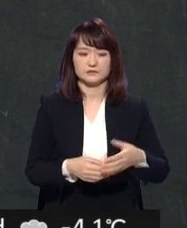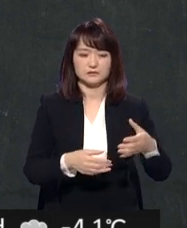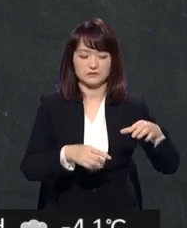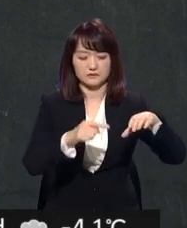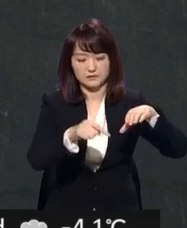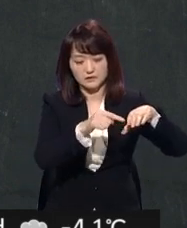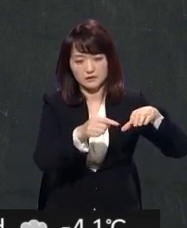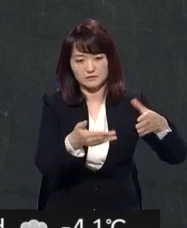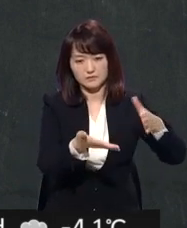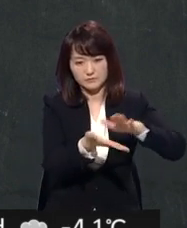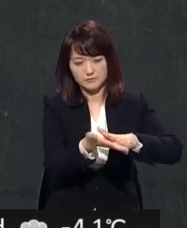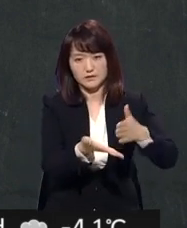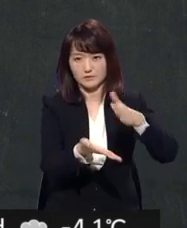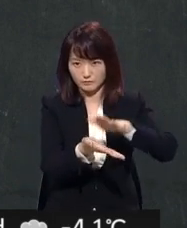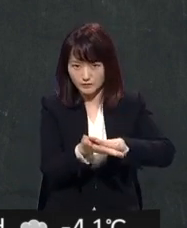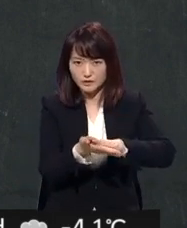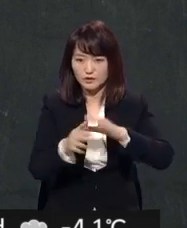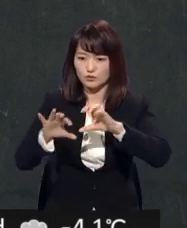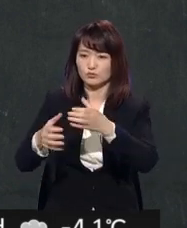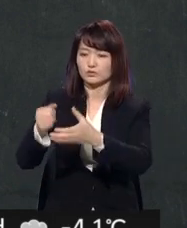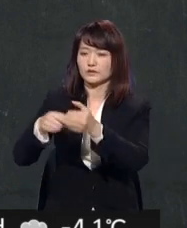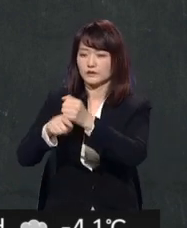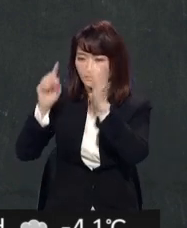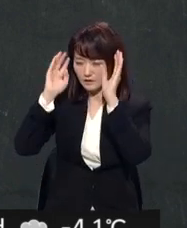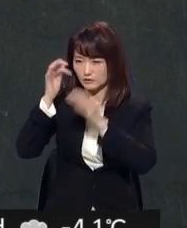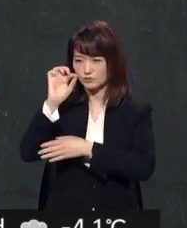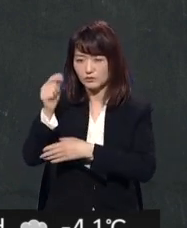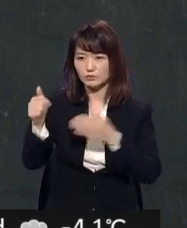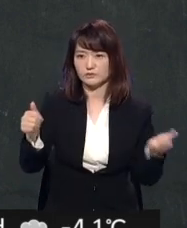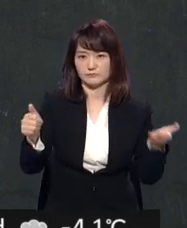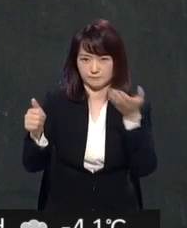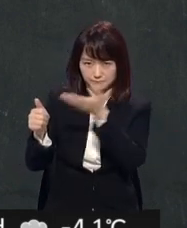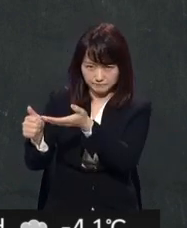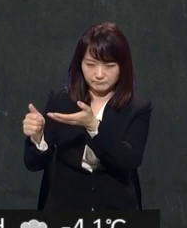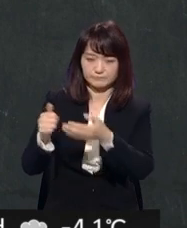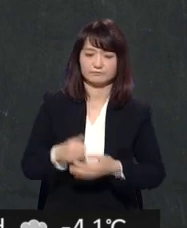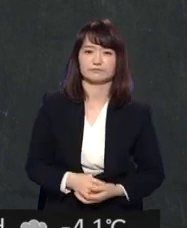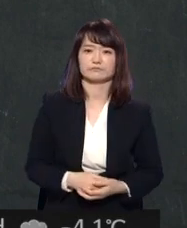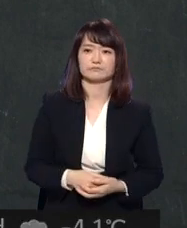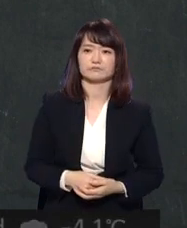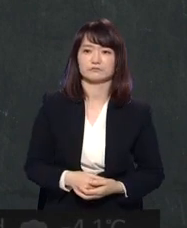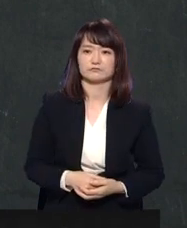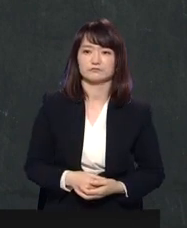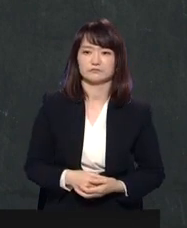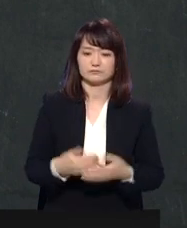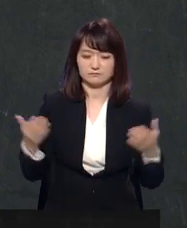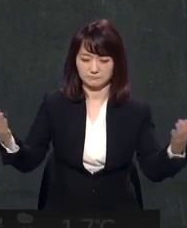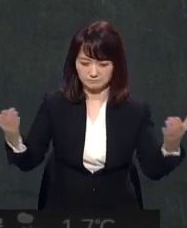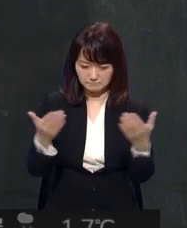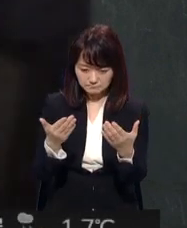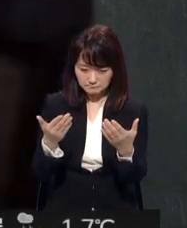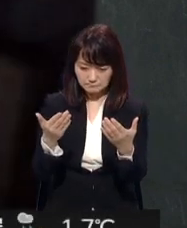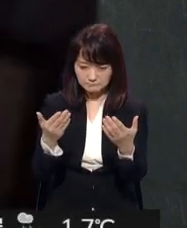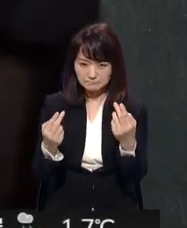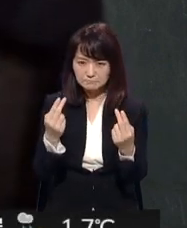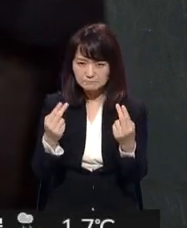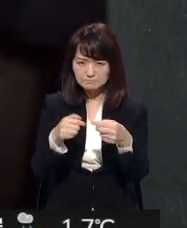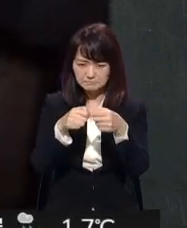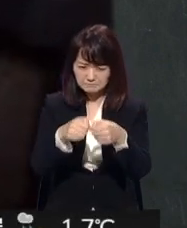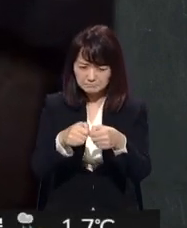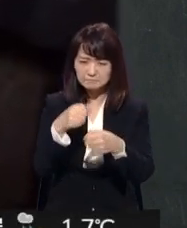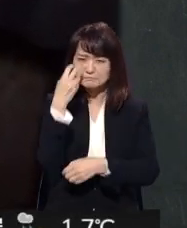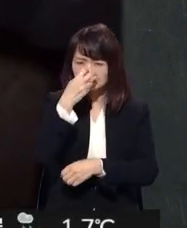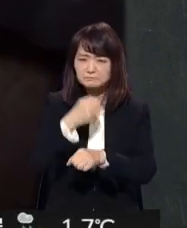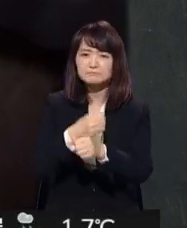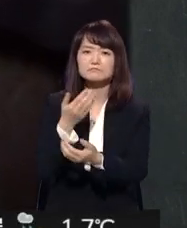바로이 아이의 몸에 있는이 윤적과이 그 떠온 7개의 윤적을 비교를 해서 한번 정밀 감식을